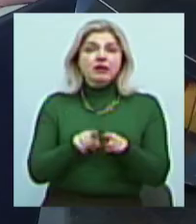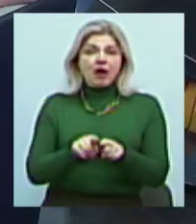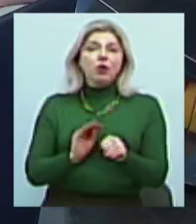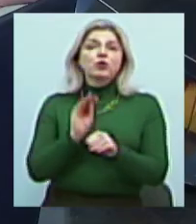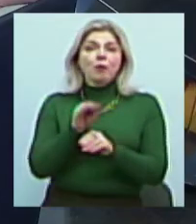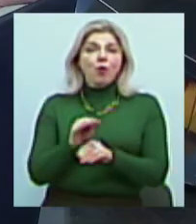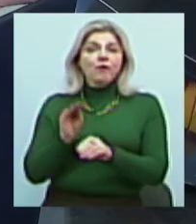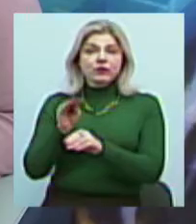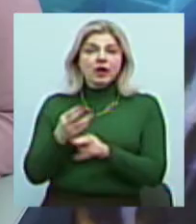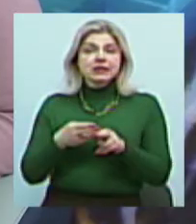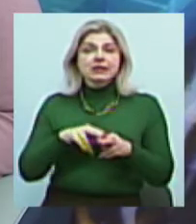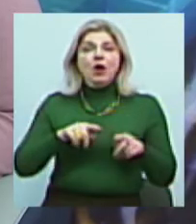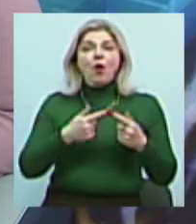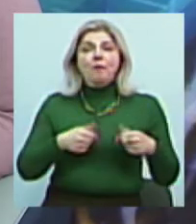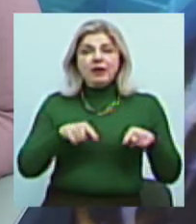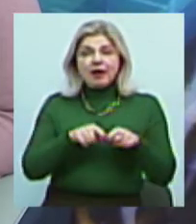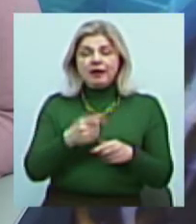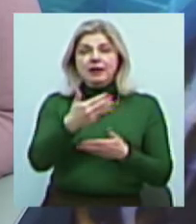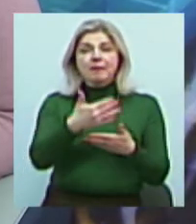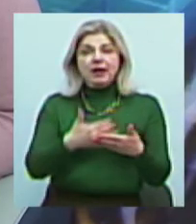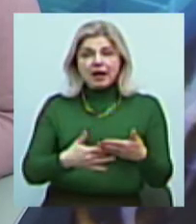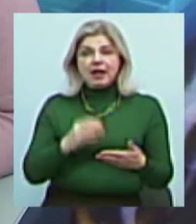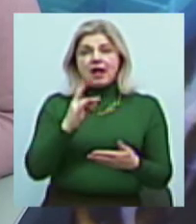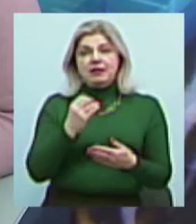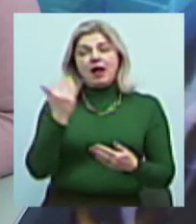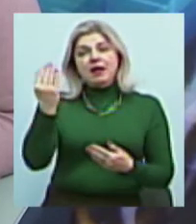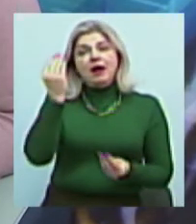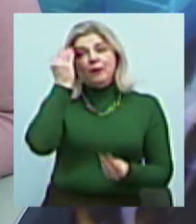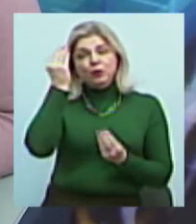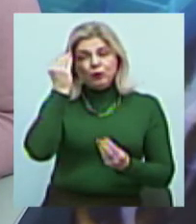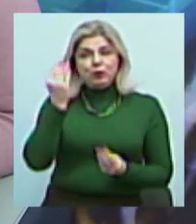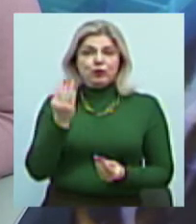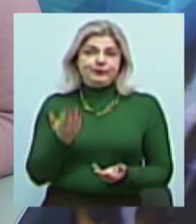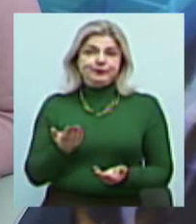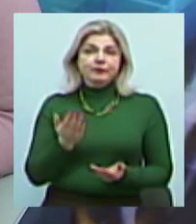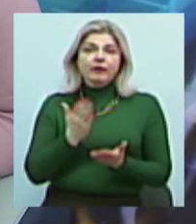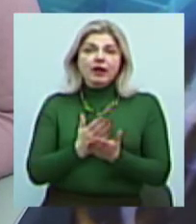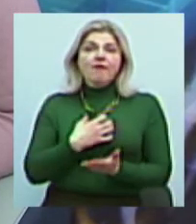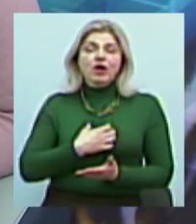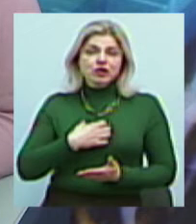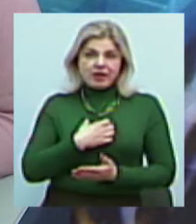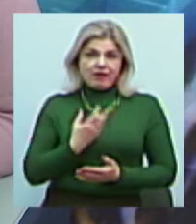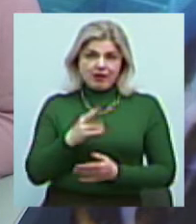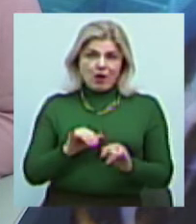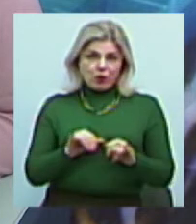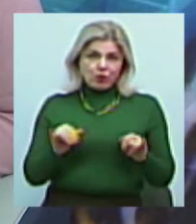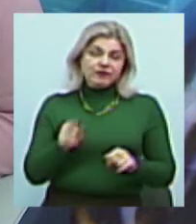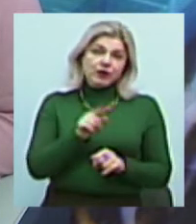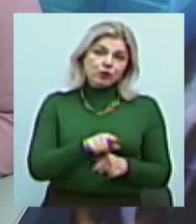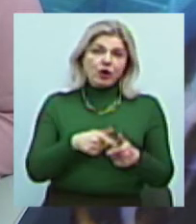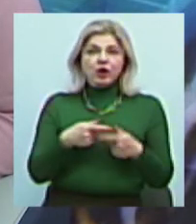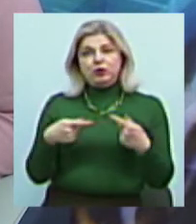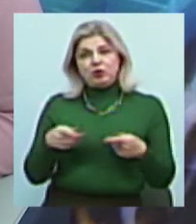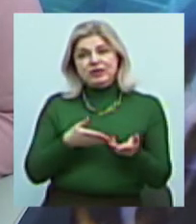ці об'єкти, ці переліки з об'єктами, які, на їх думку, є важливим для розвитку тієї чи іншої